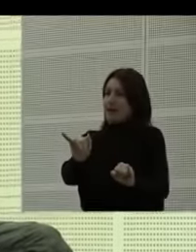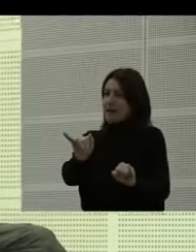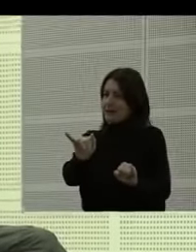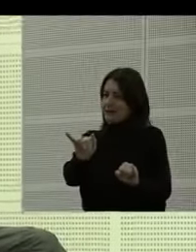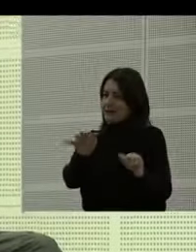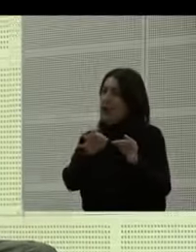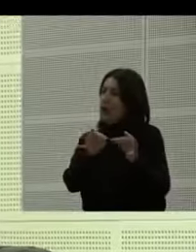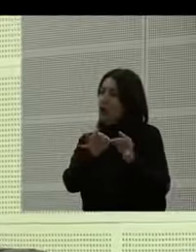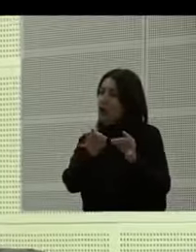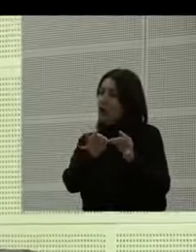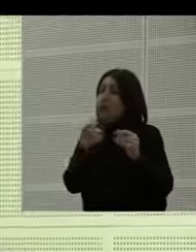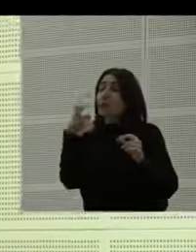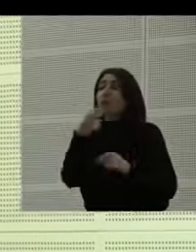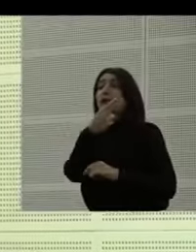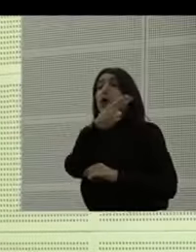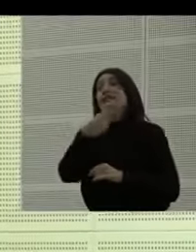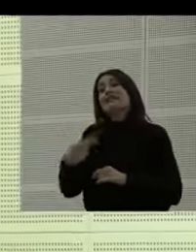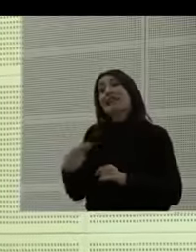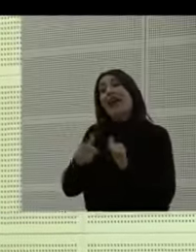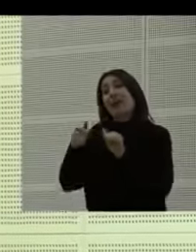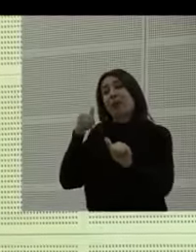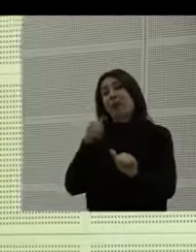perché le sirene non avevano l'anima immortale.